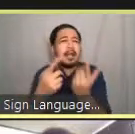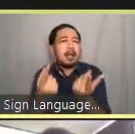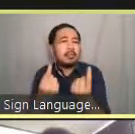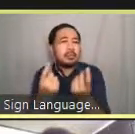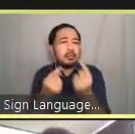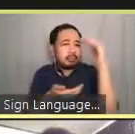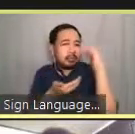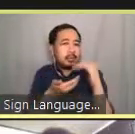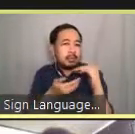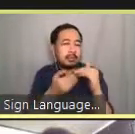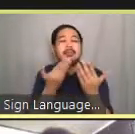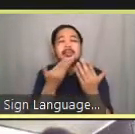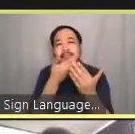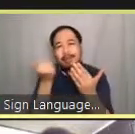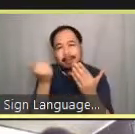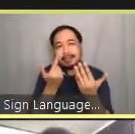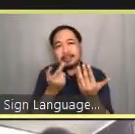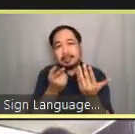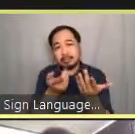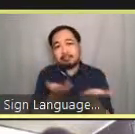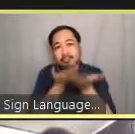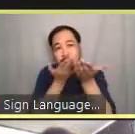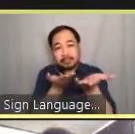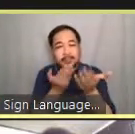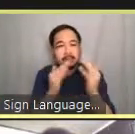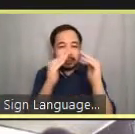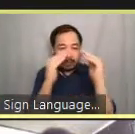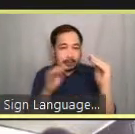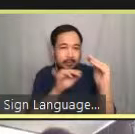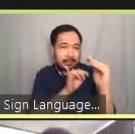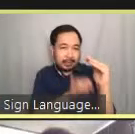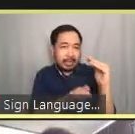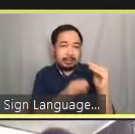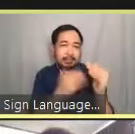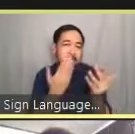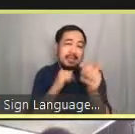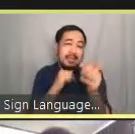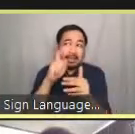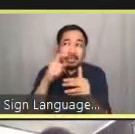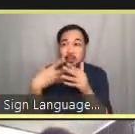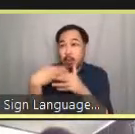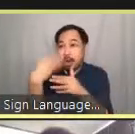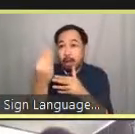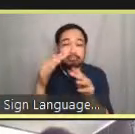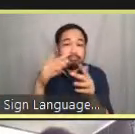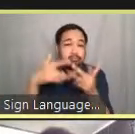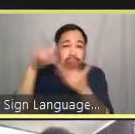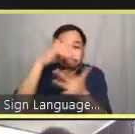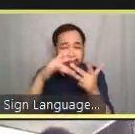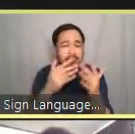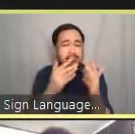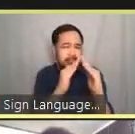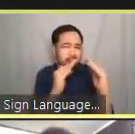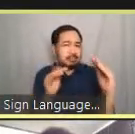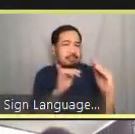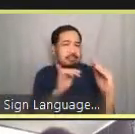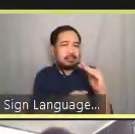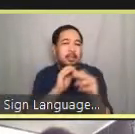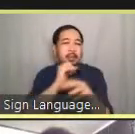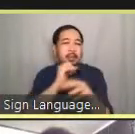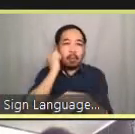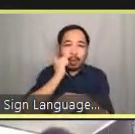is, pag hindi po kailangan lumabas, lagi pong maghugas ng kamay. Magsuot ng